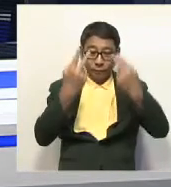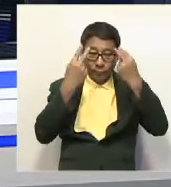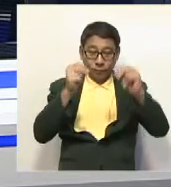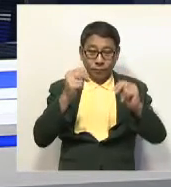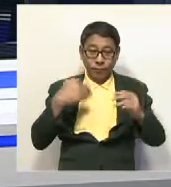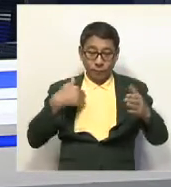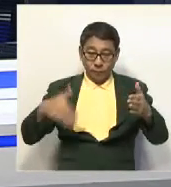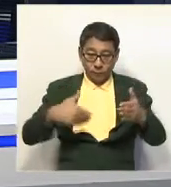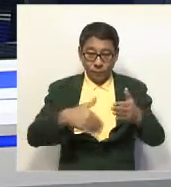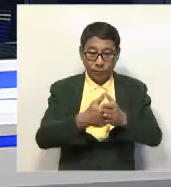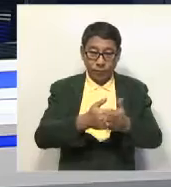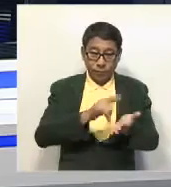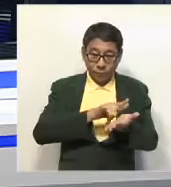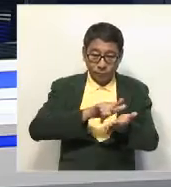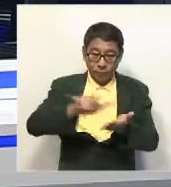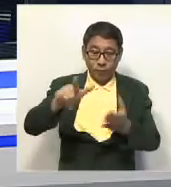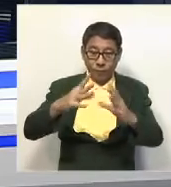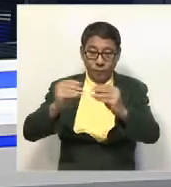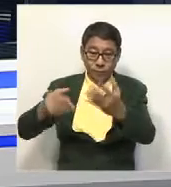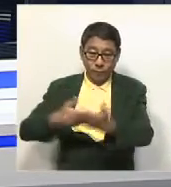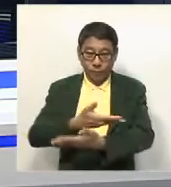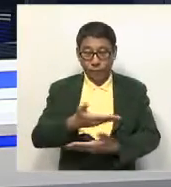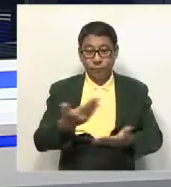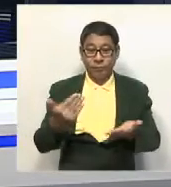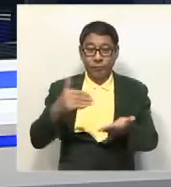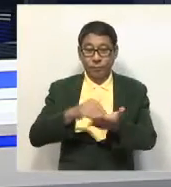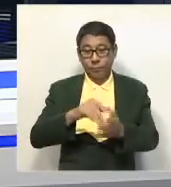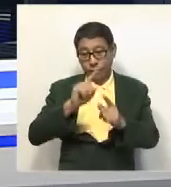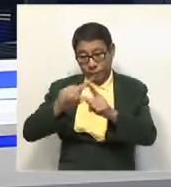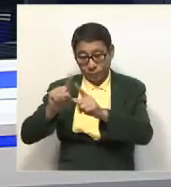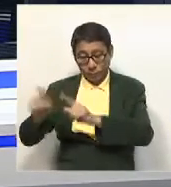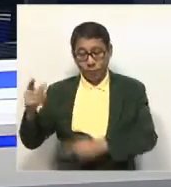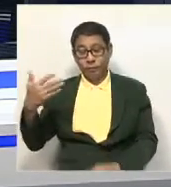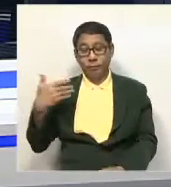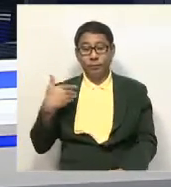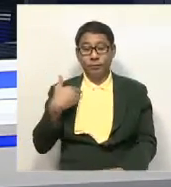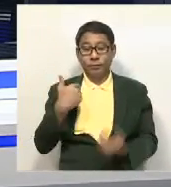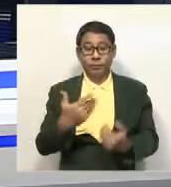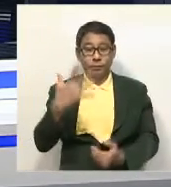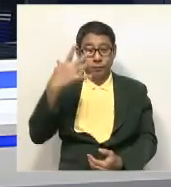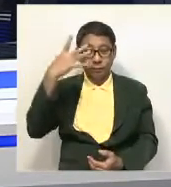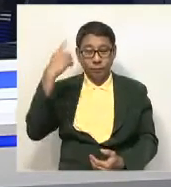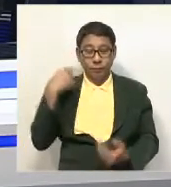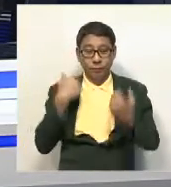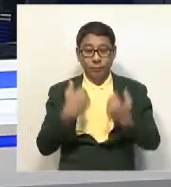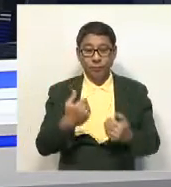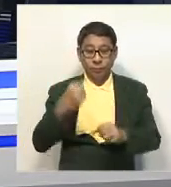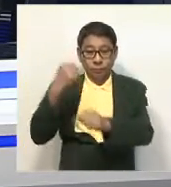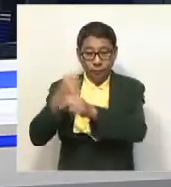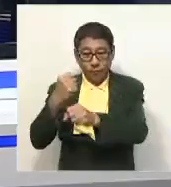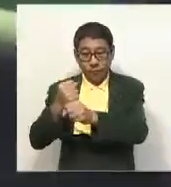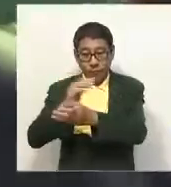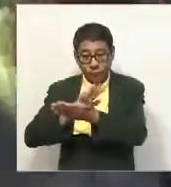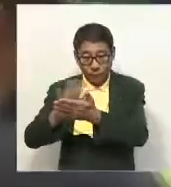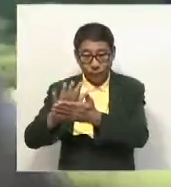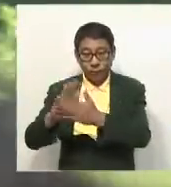าจะยังมีโปรแกรมนะครับที่จะเดินทางไปร่วมประชุมที่ต่างประเทศอีกหลายเวทีทีเดียวนะครับก็เมื่อวานนี้นะครับหลังจากเสร็จสิ้นภาร